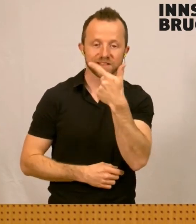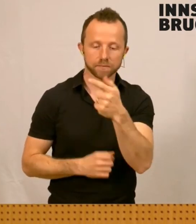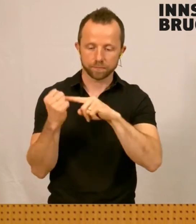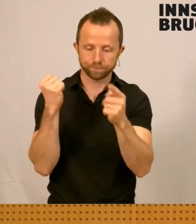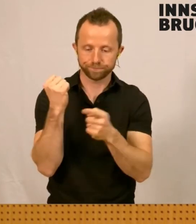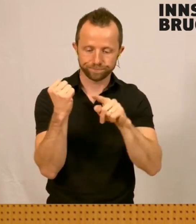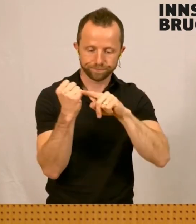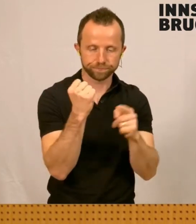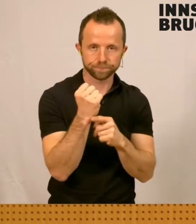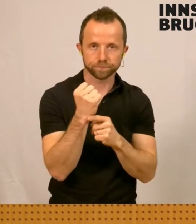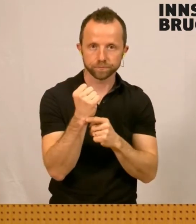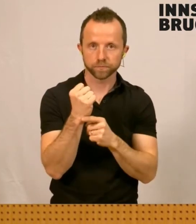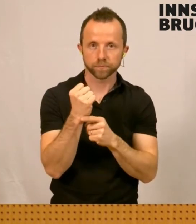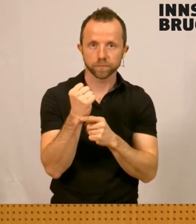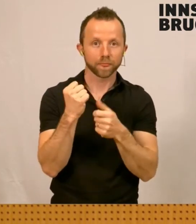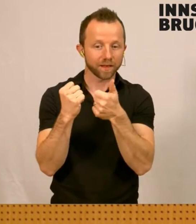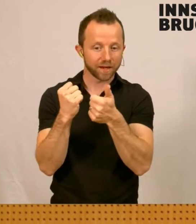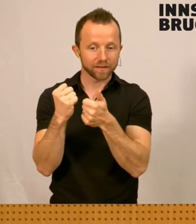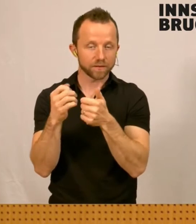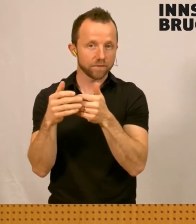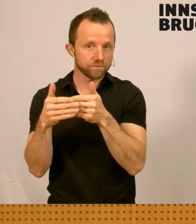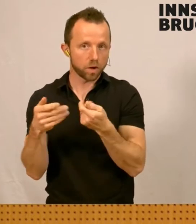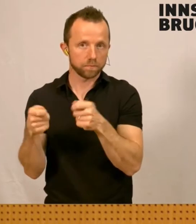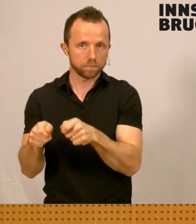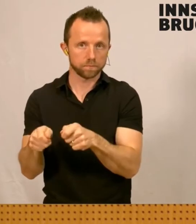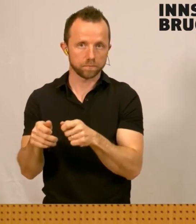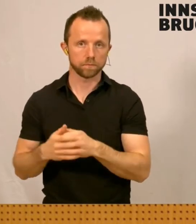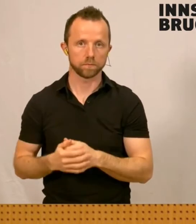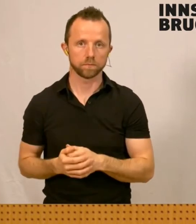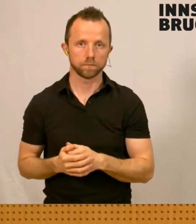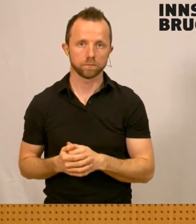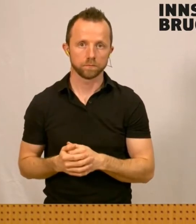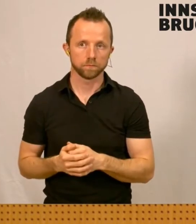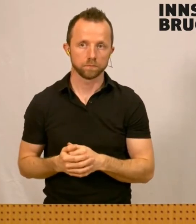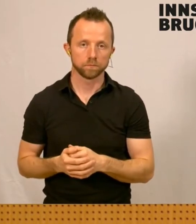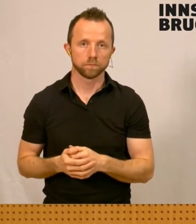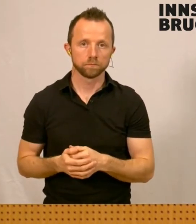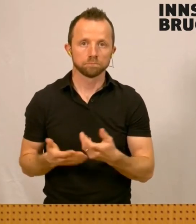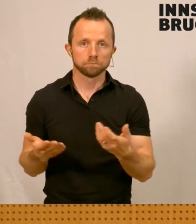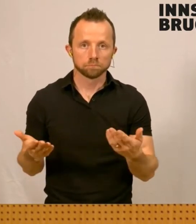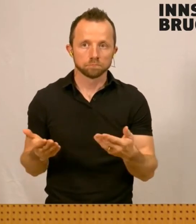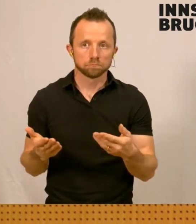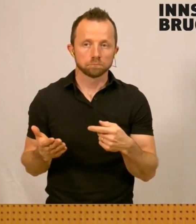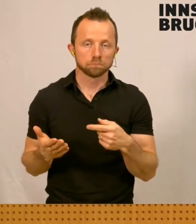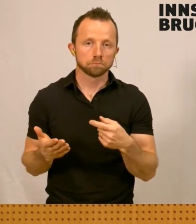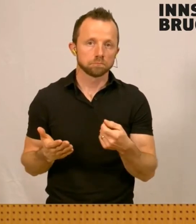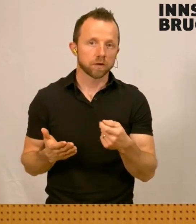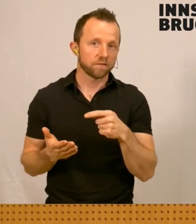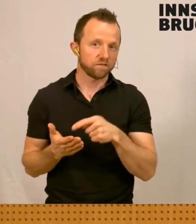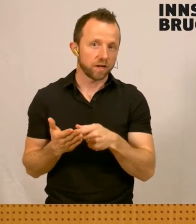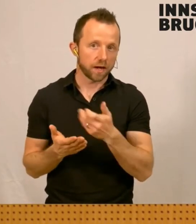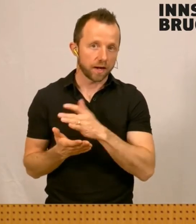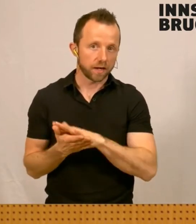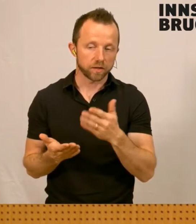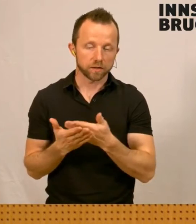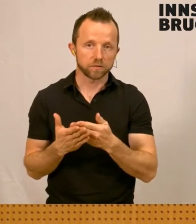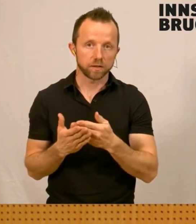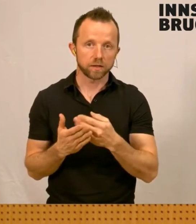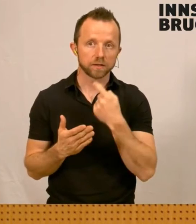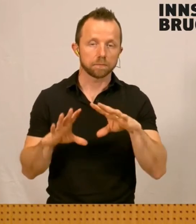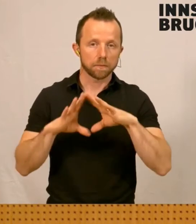wovon eines lediglich früher beschlossen wird. Der Einfachheit geschuldet wird es allgemein Doppelbudget